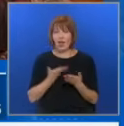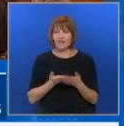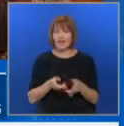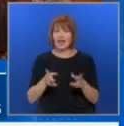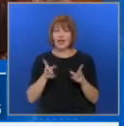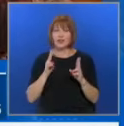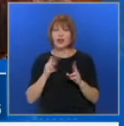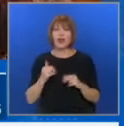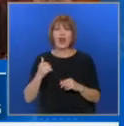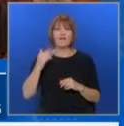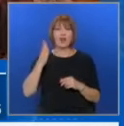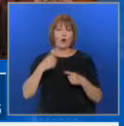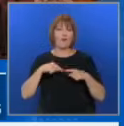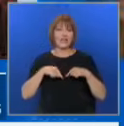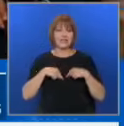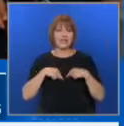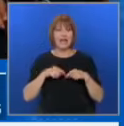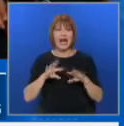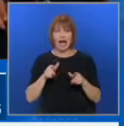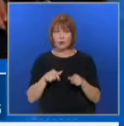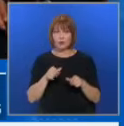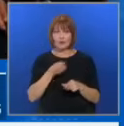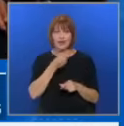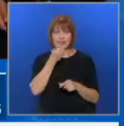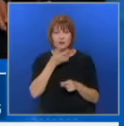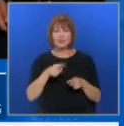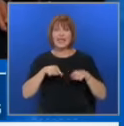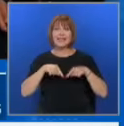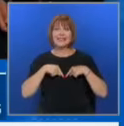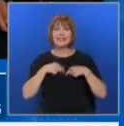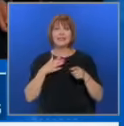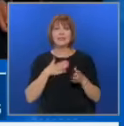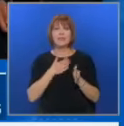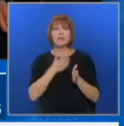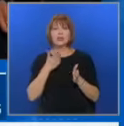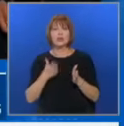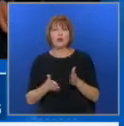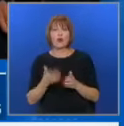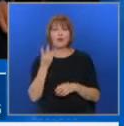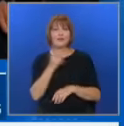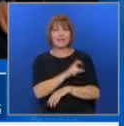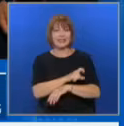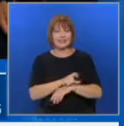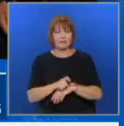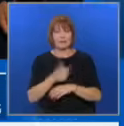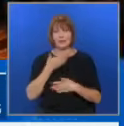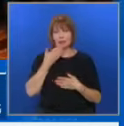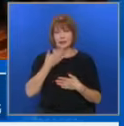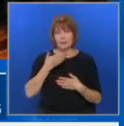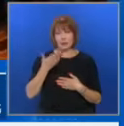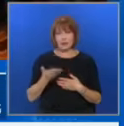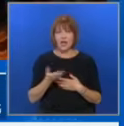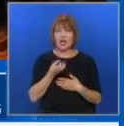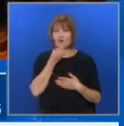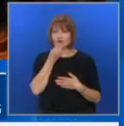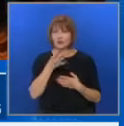Върховния административен съд. Ако това все пак се случи, съдът има срок от 2 седмици, за да се произнесе по казуса. В случай,